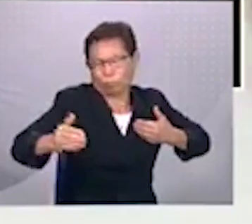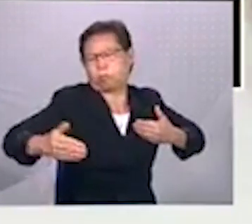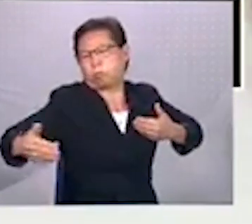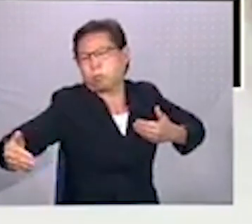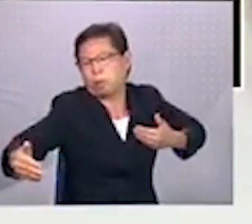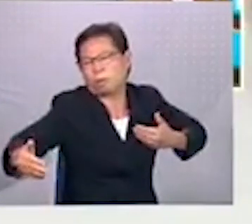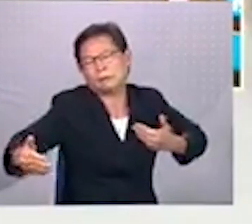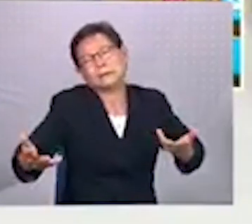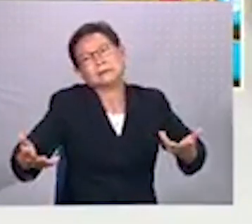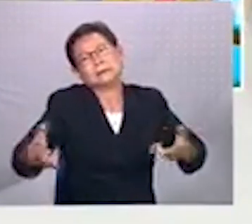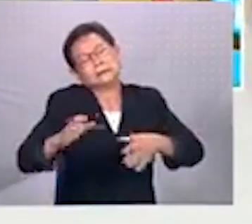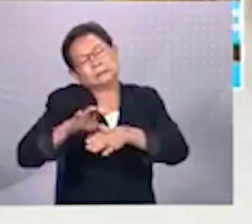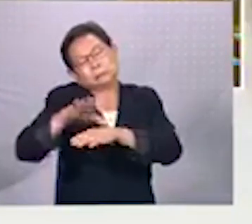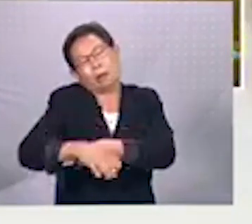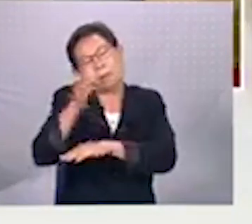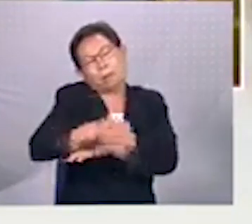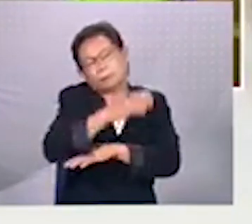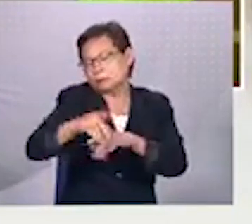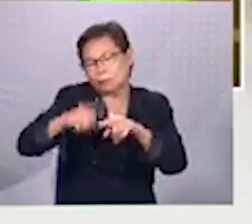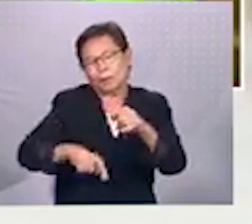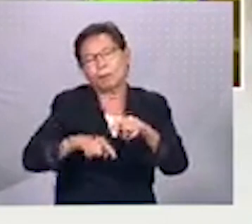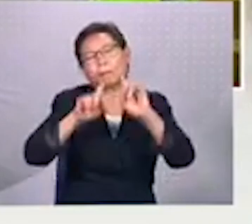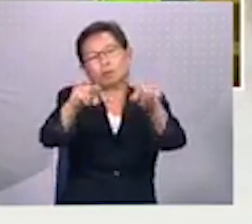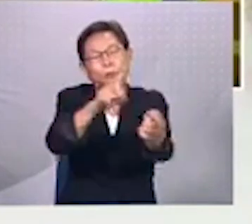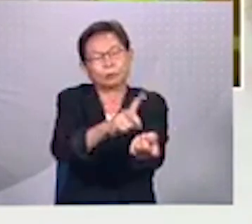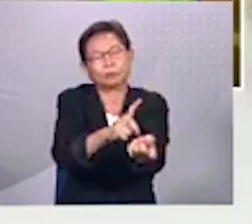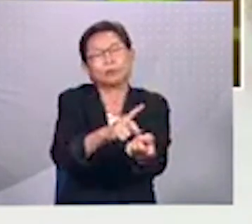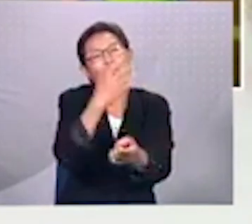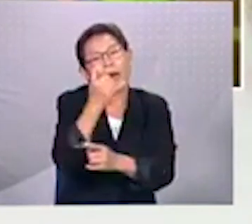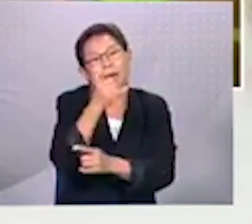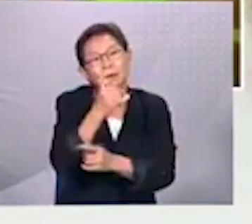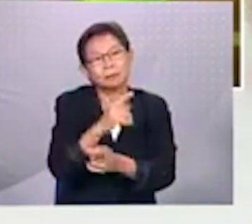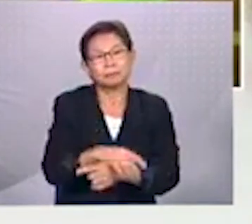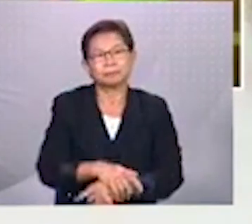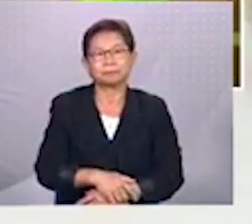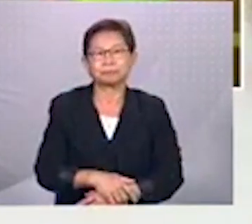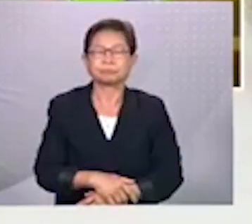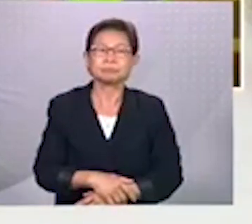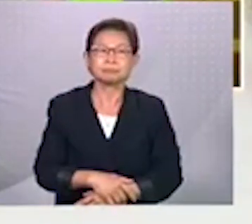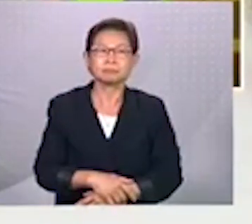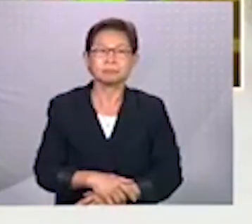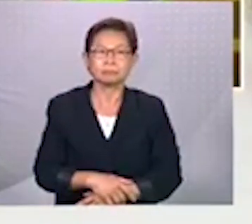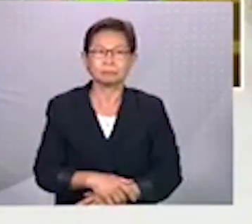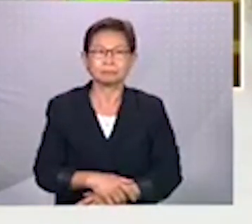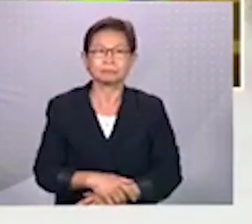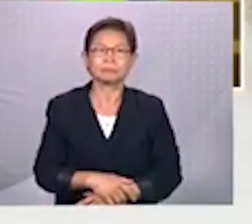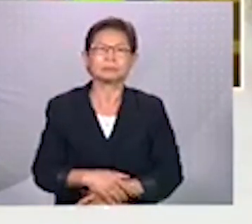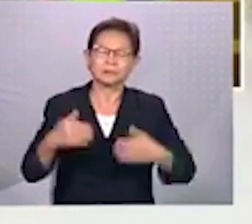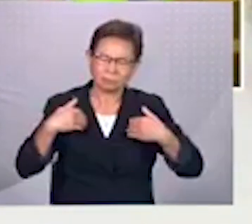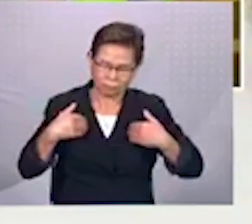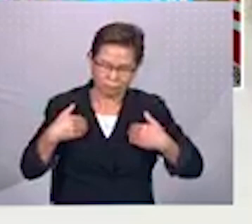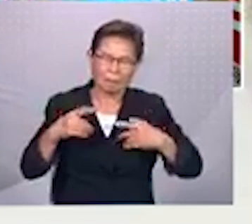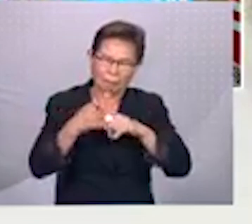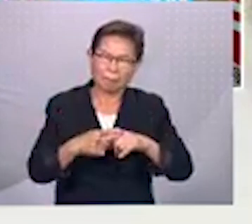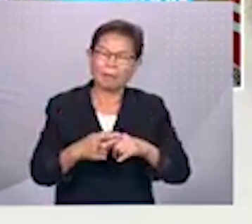terpaksa membatalkan hasrat mereka ataupun tujuan mereka untuk ke hospital. Sedangkan kesihatan